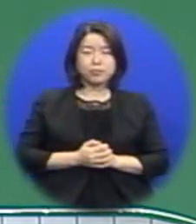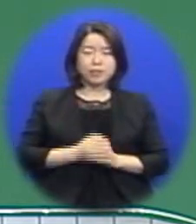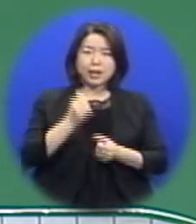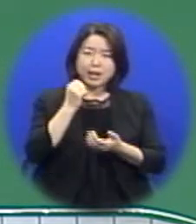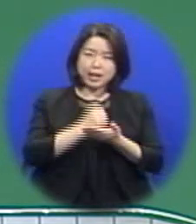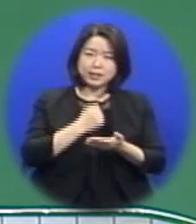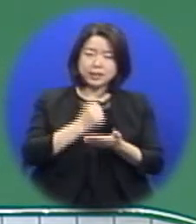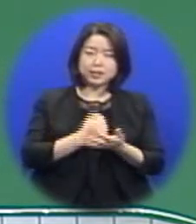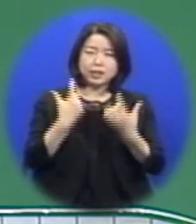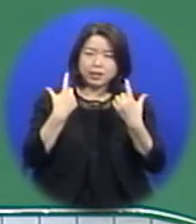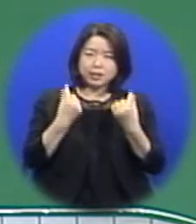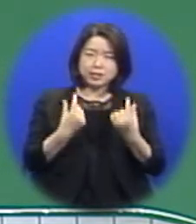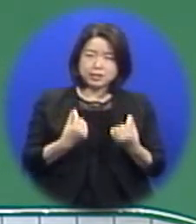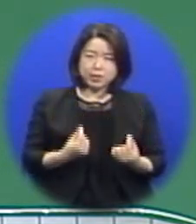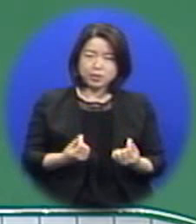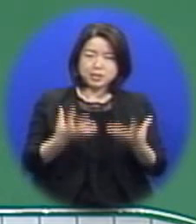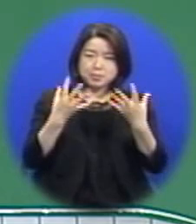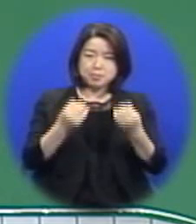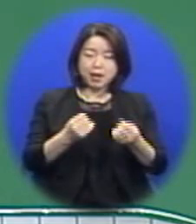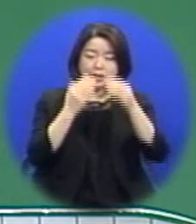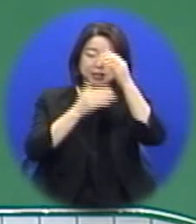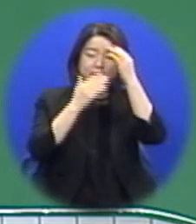안타깝게도 여전히 많은 성도들은